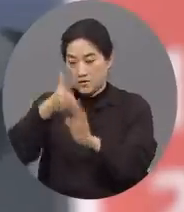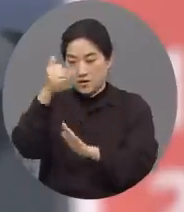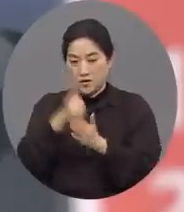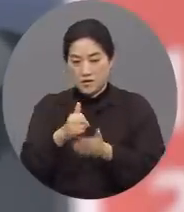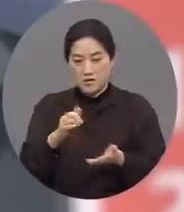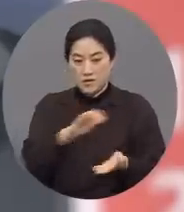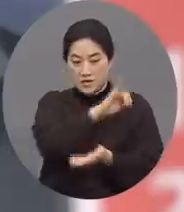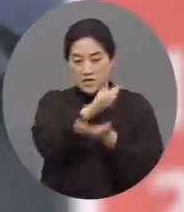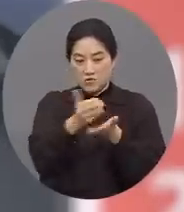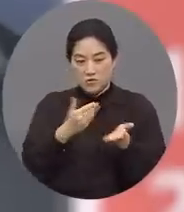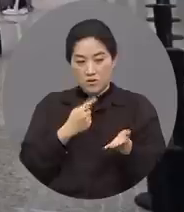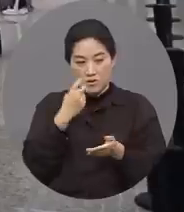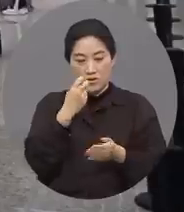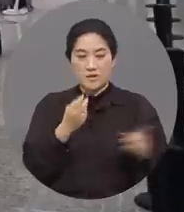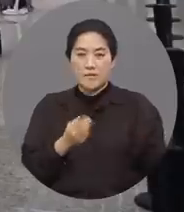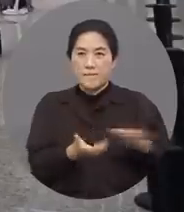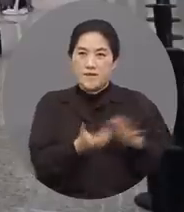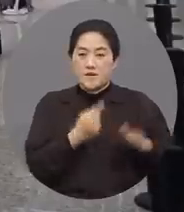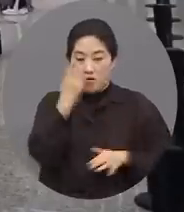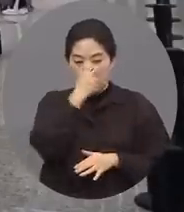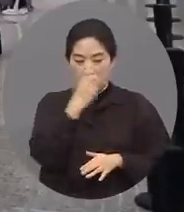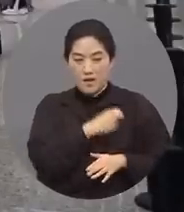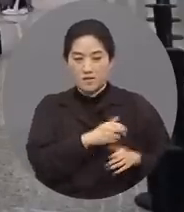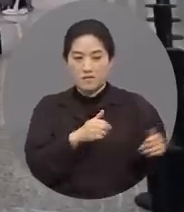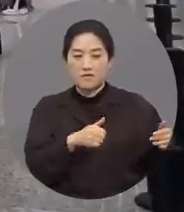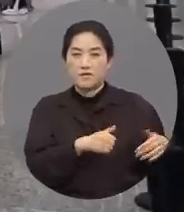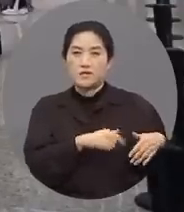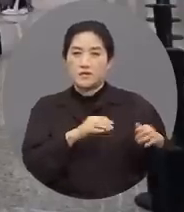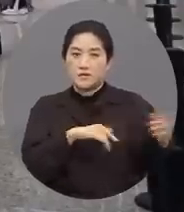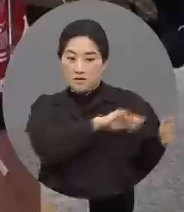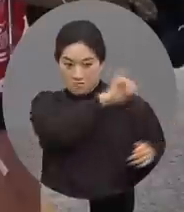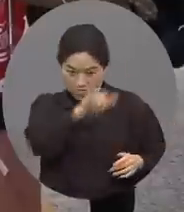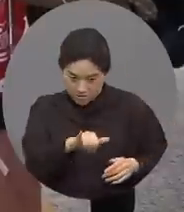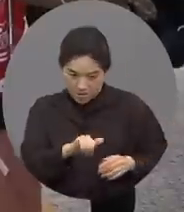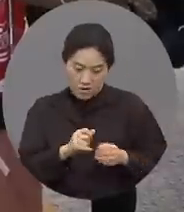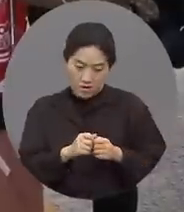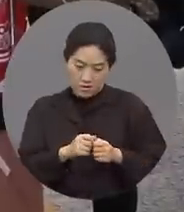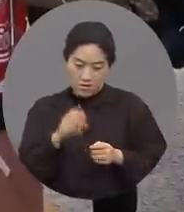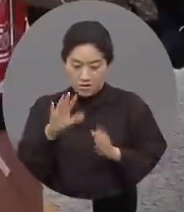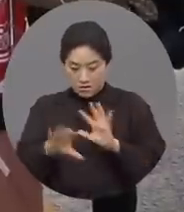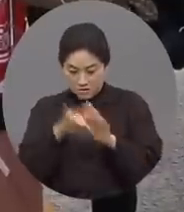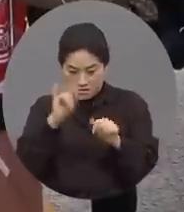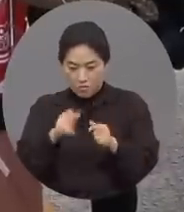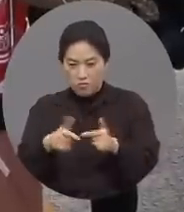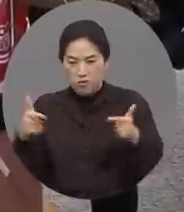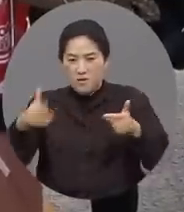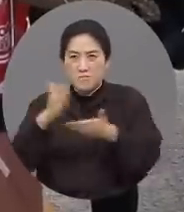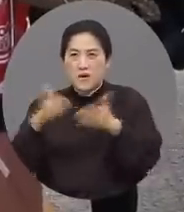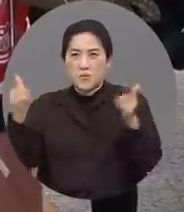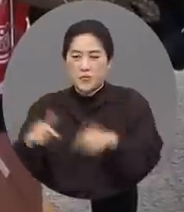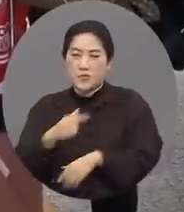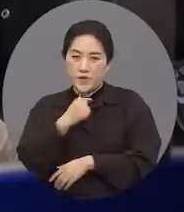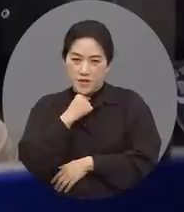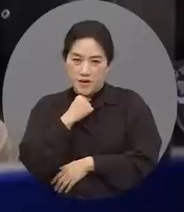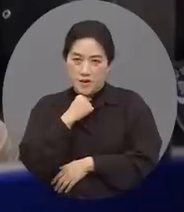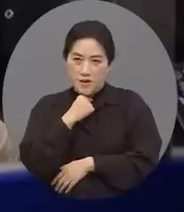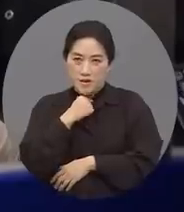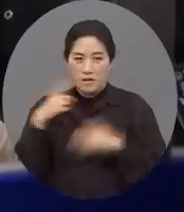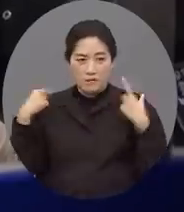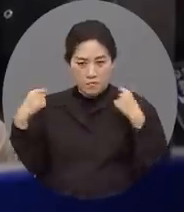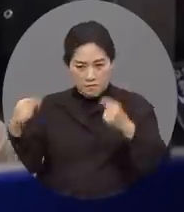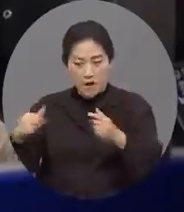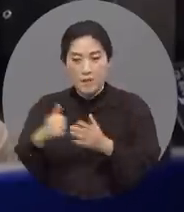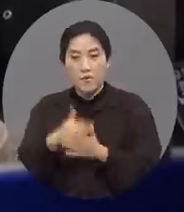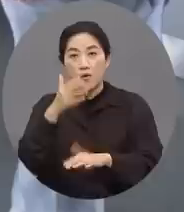통해 증가세가 꺾이기를 기대하고 있습니다. 만약 큰 차이가 없다면 중국에서 이뤄지는 검사의 정확성에 대한 의문이 제기될